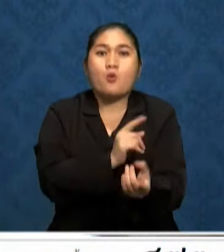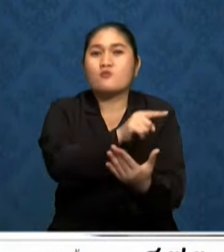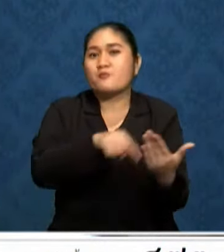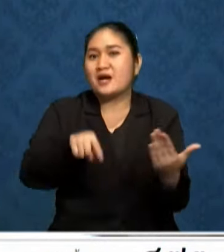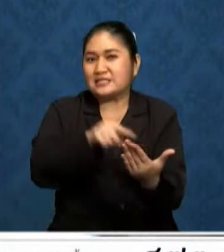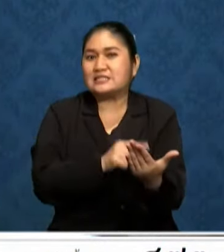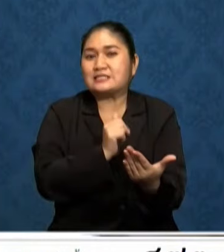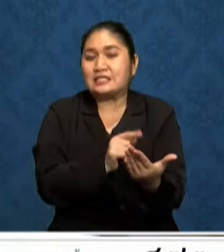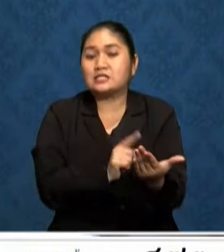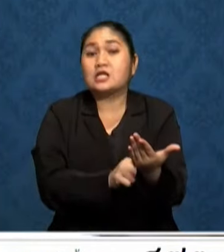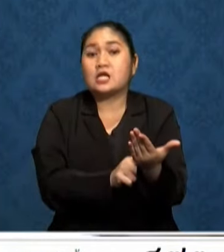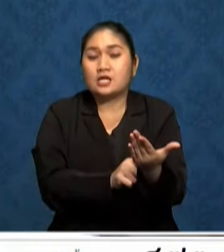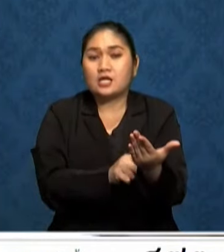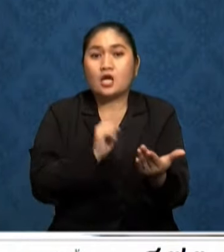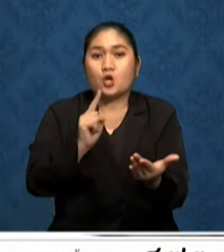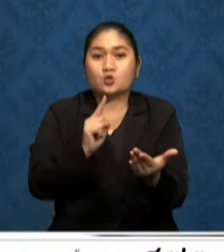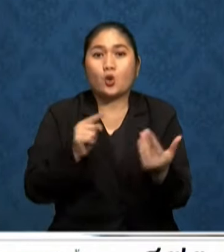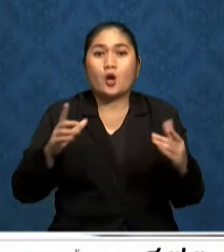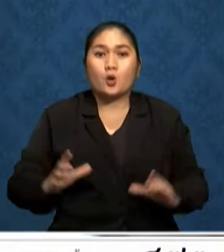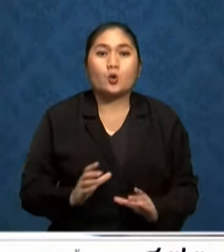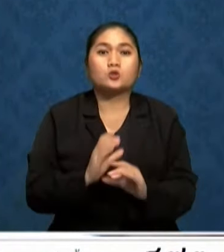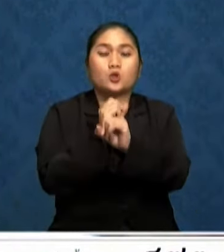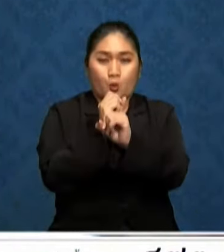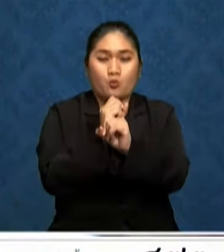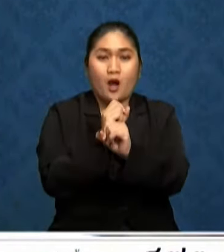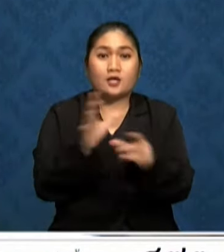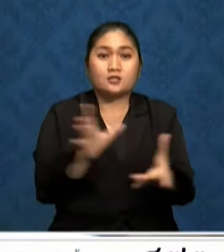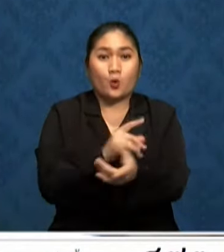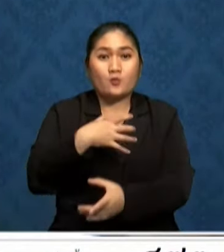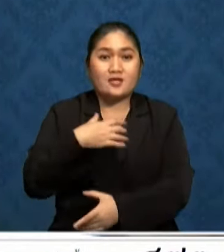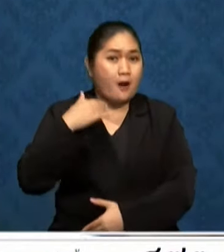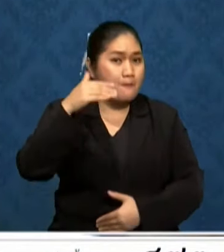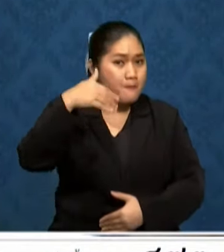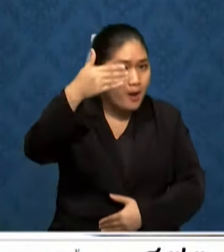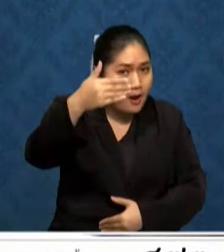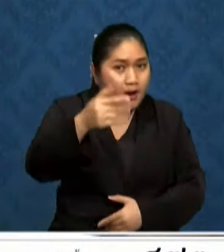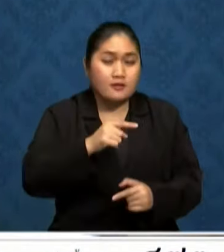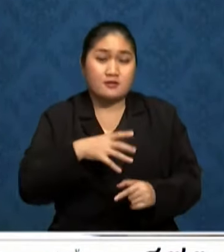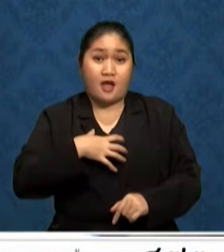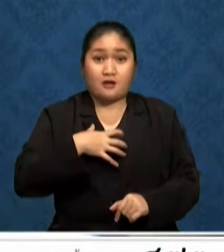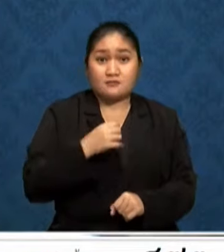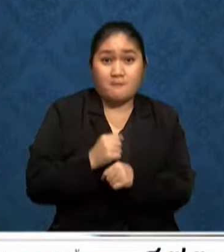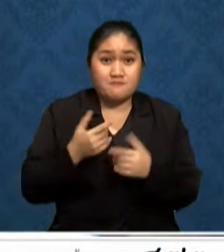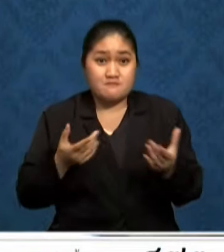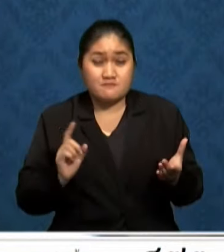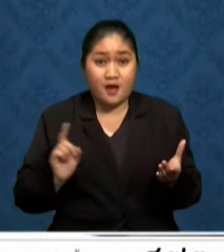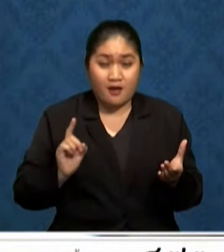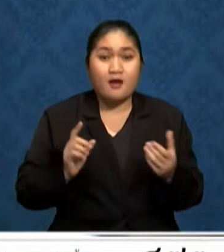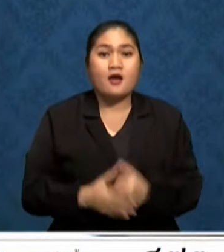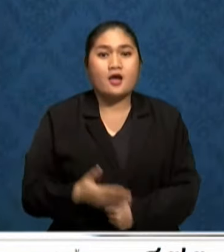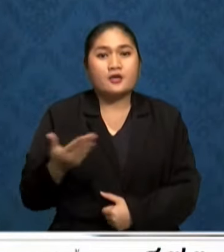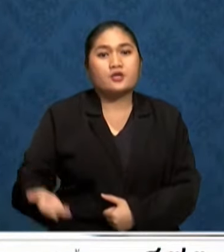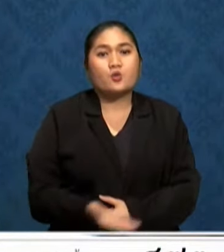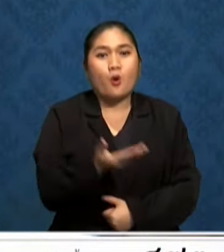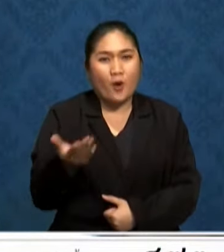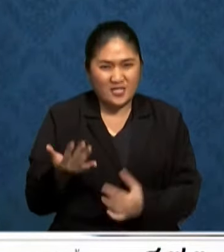มาติเป็นช่องทางในการหาขอสรปรวมกันว่าสังคมนนจะเดินไปนี้ที่ทางไหนแต่นั้นด้เหตุผปการณ์ี้ผมเหนวาสภาพฤษณ์สรรัน